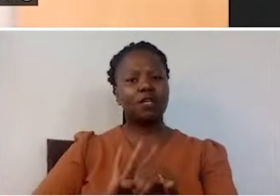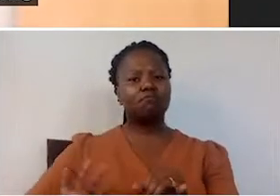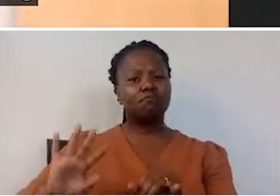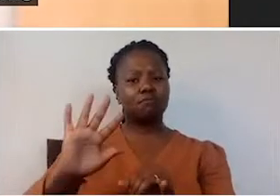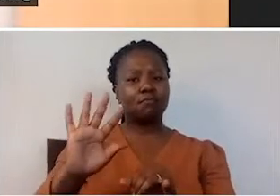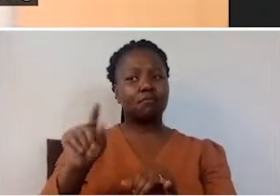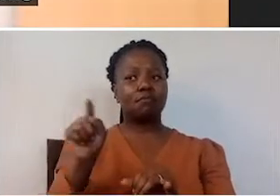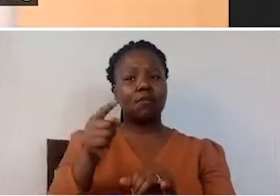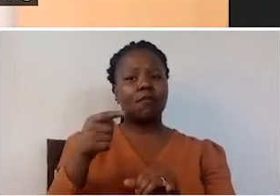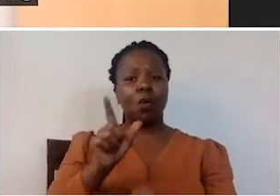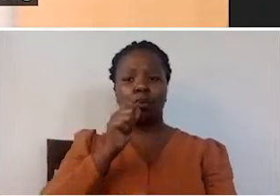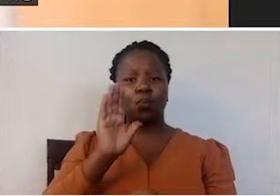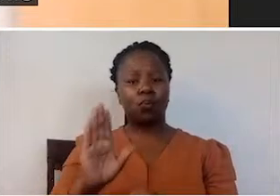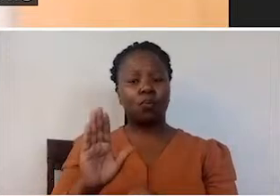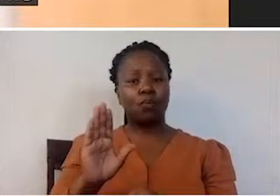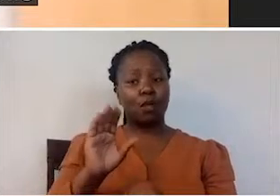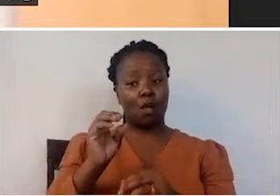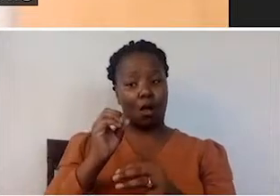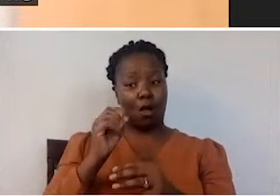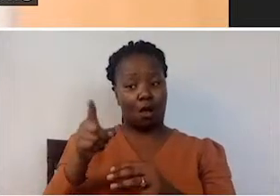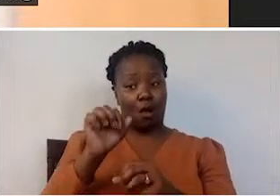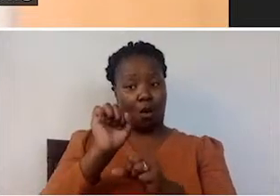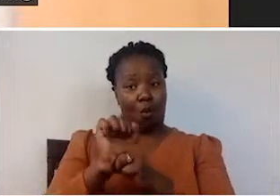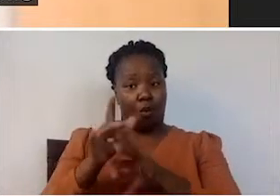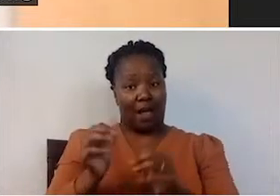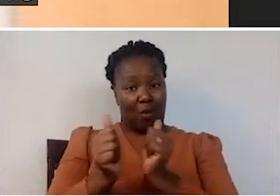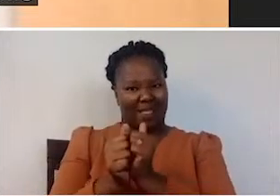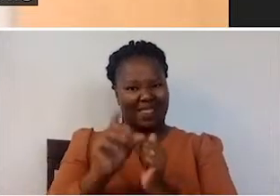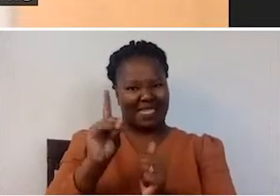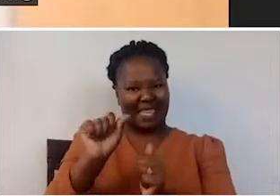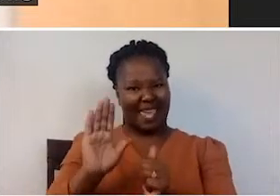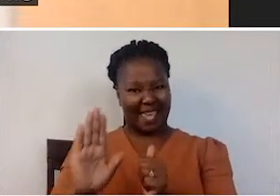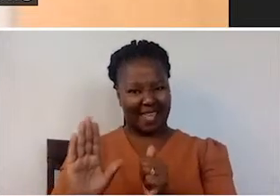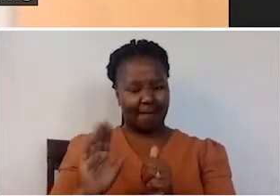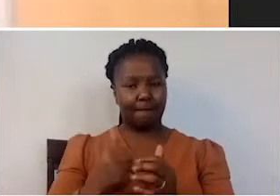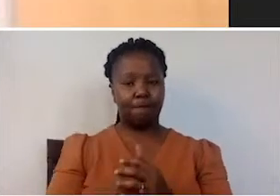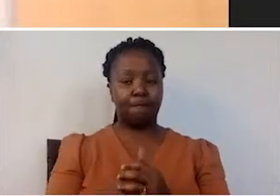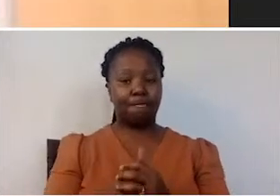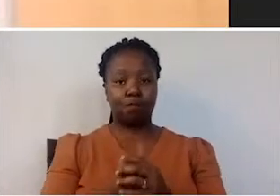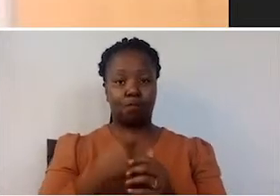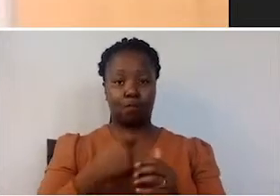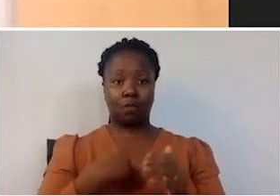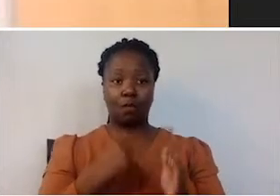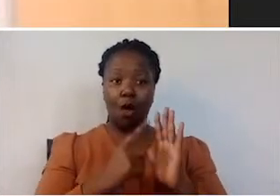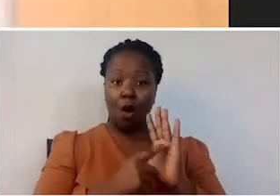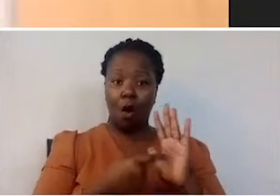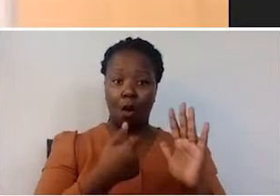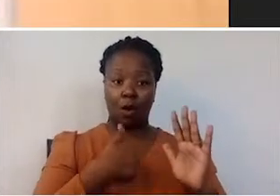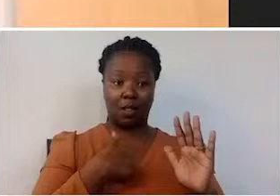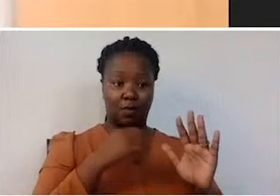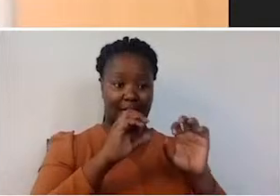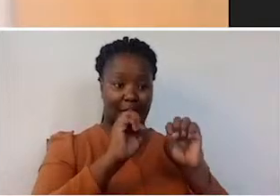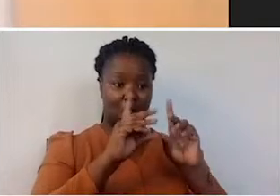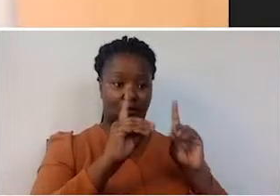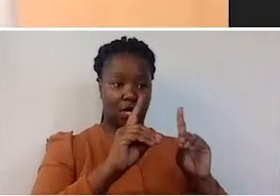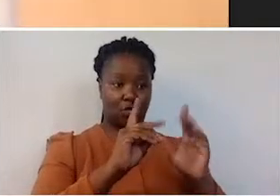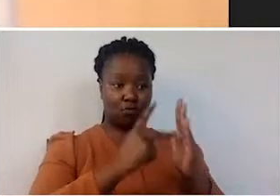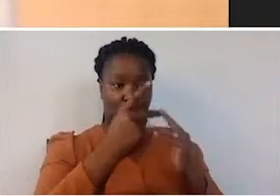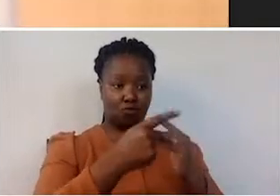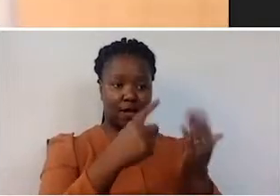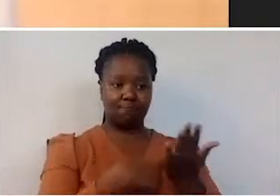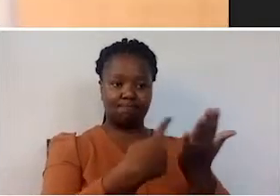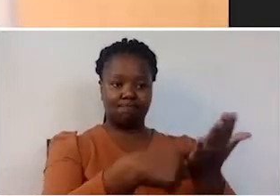de discuter de programmes éducatifs qui incluent les différentes diversités qui existent dans le